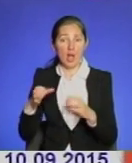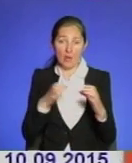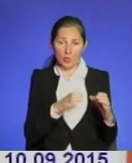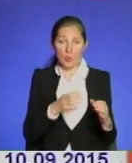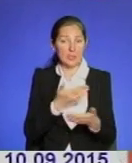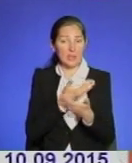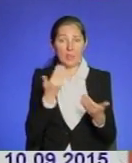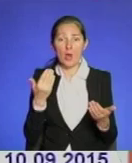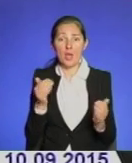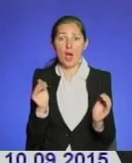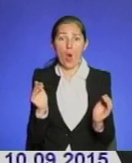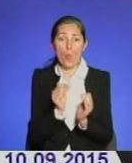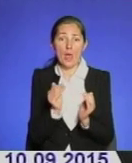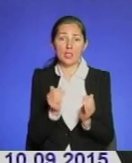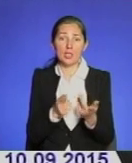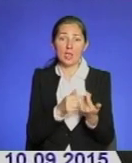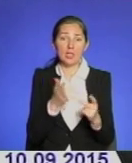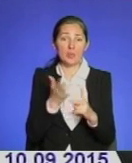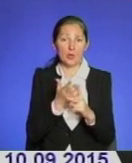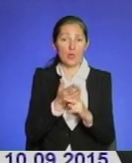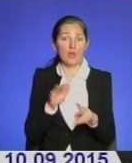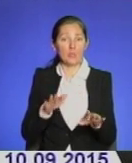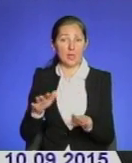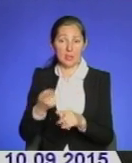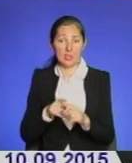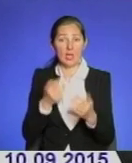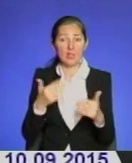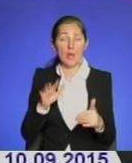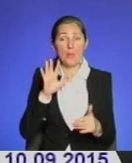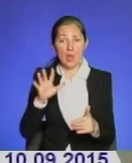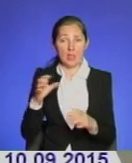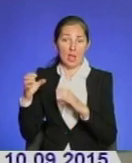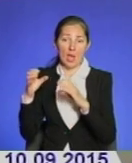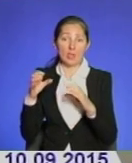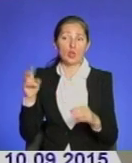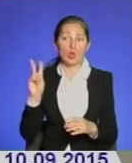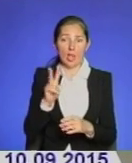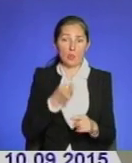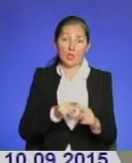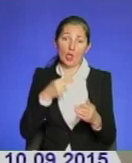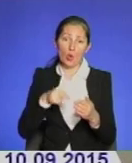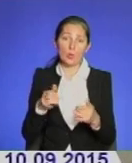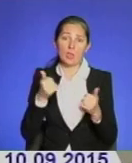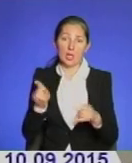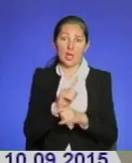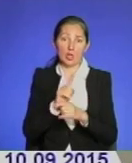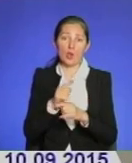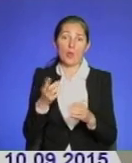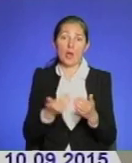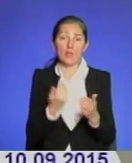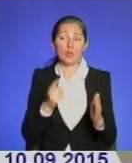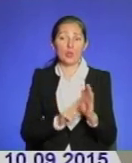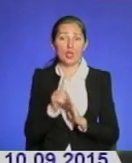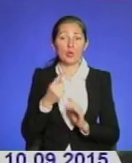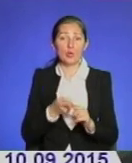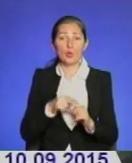кількість пільгових місць. Це вже 5-й електротранспорт, який куплений для обласного центру від початку цього року. Цей